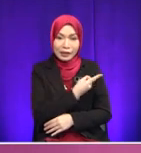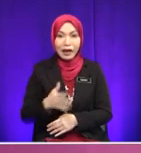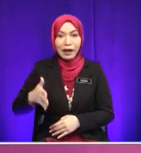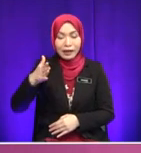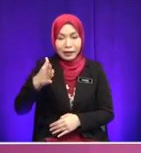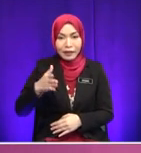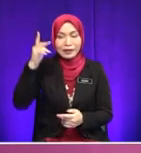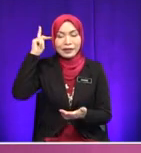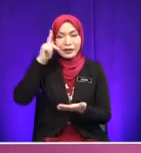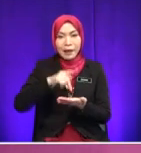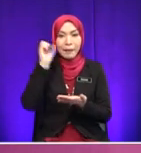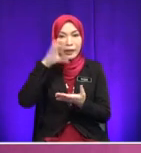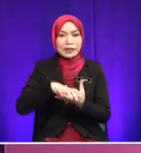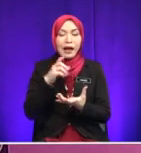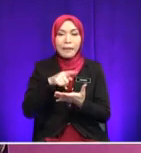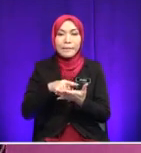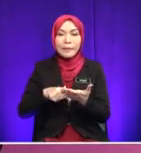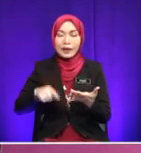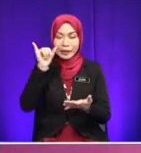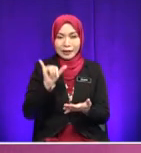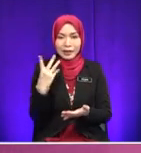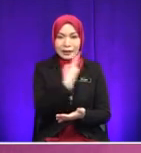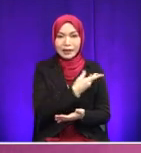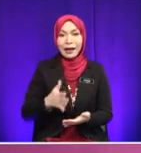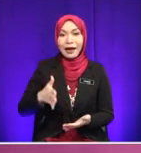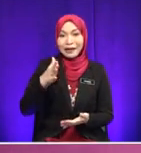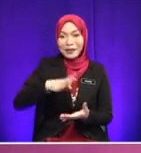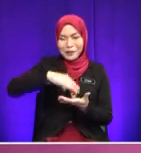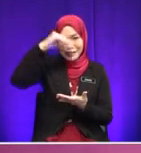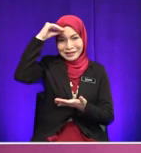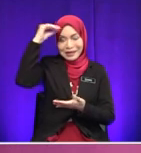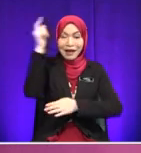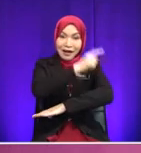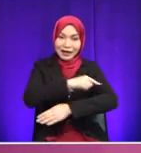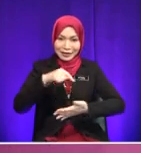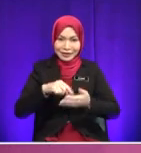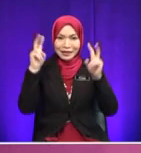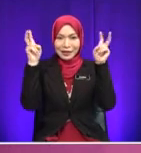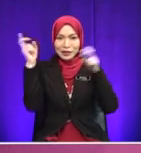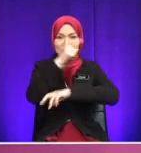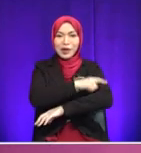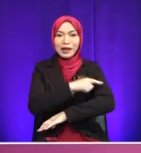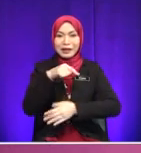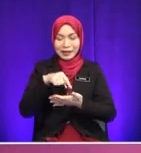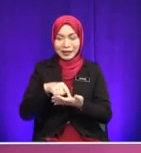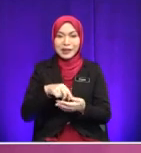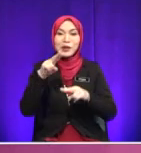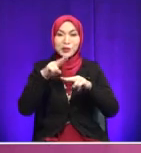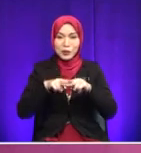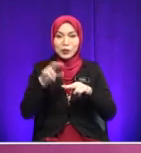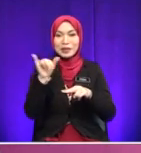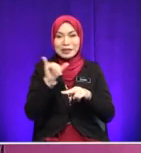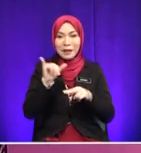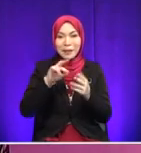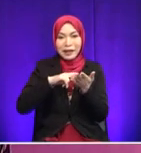gunakan pada hari ini. Namun, sebelum itu, tajuk kita hari ini iaitu duduk sama rendah, berdiri sama